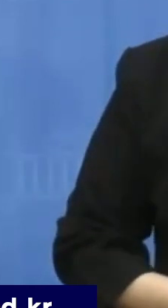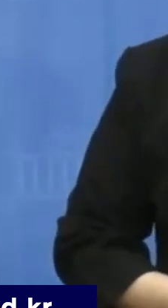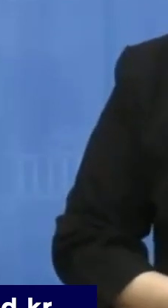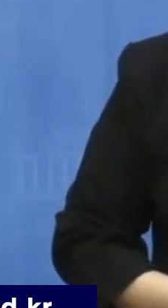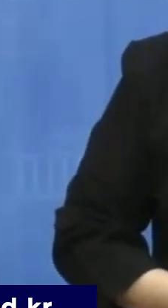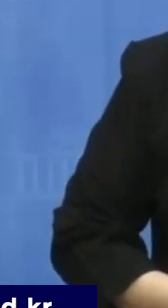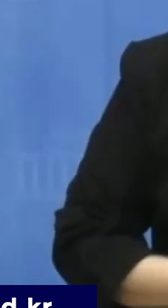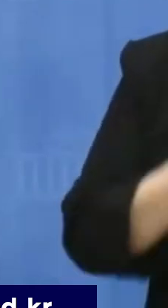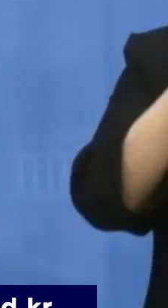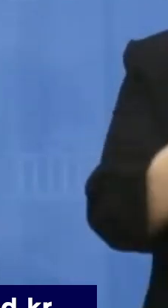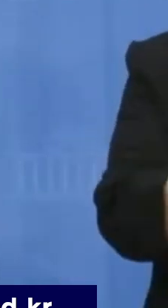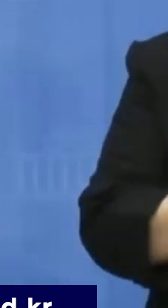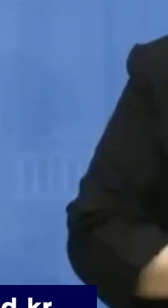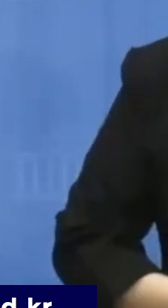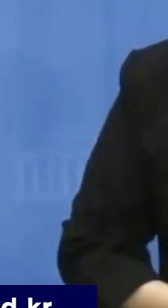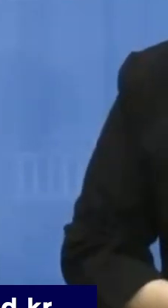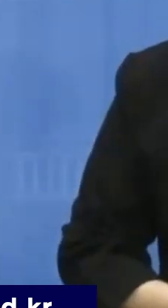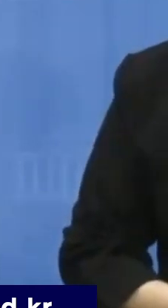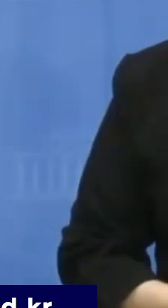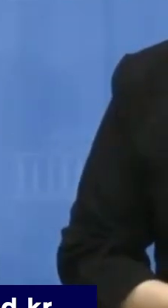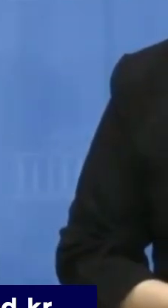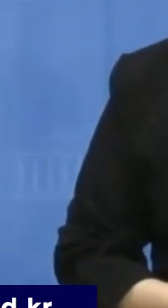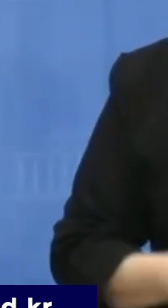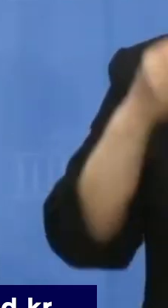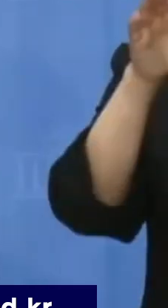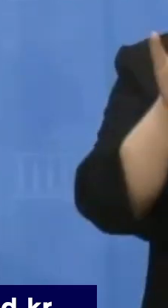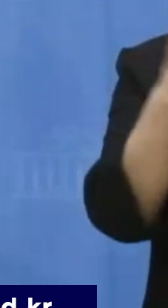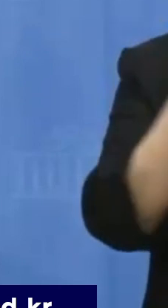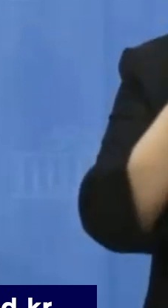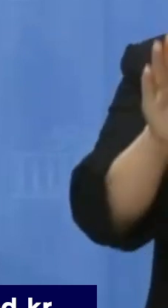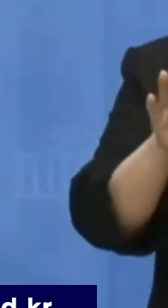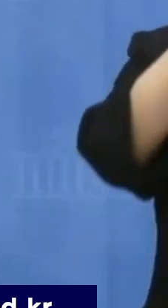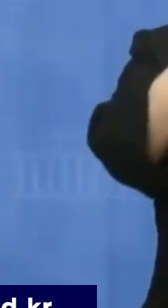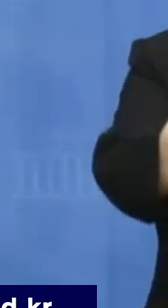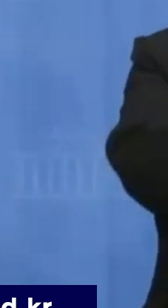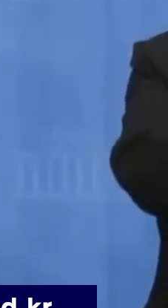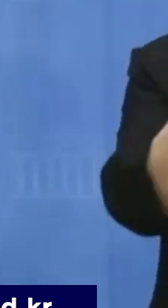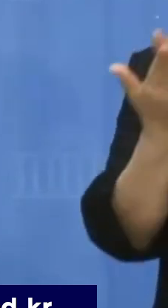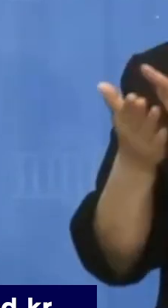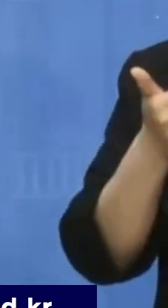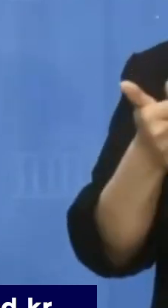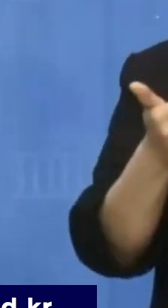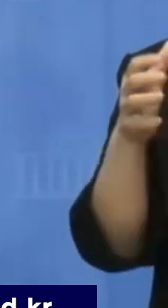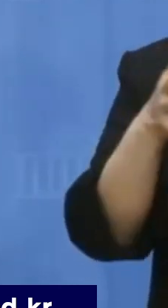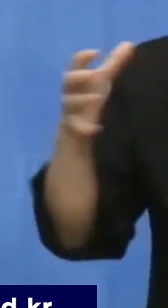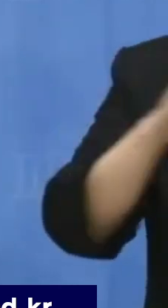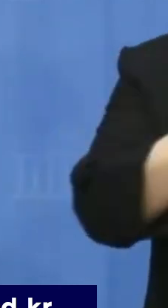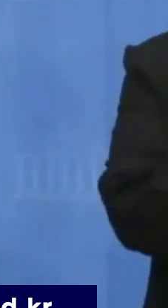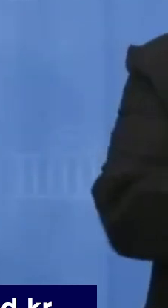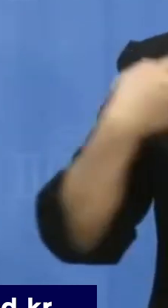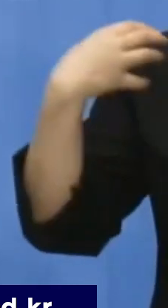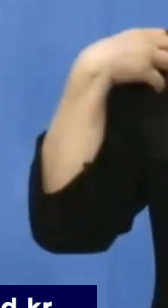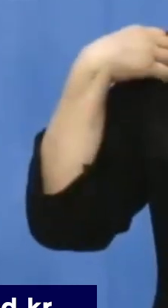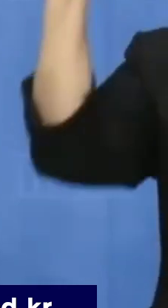대한민국 경찰은 지난 1991년 개청 이후 시대 변화에 따라 규모와 권한 그리고